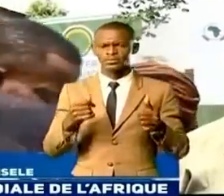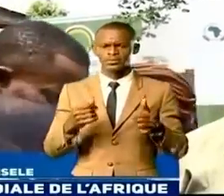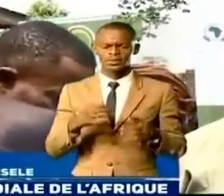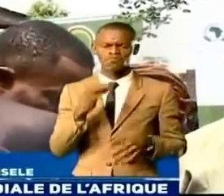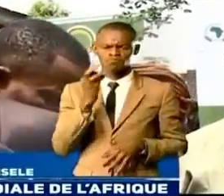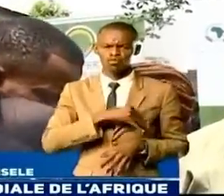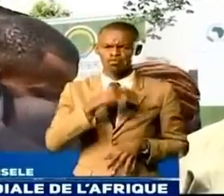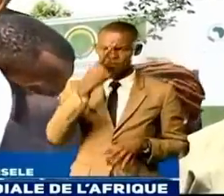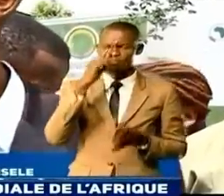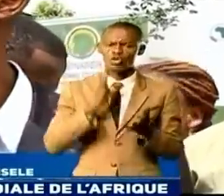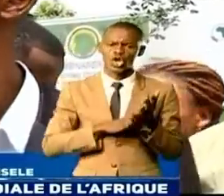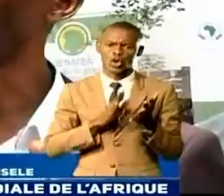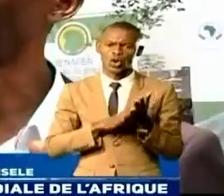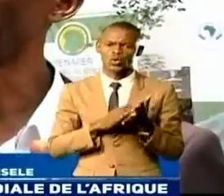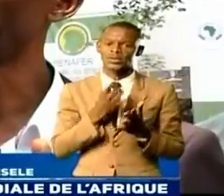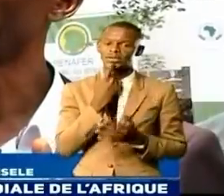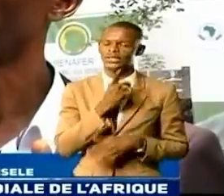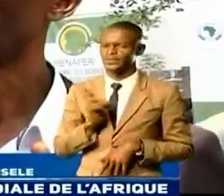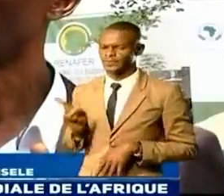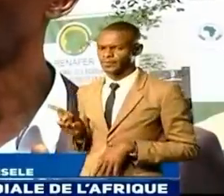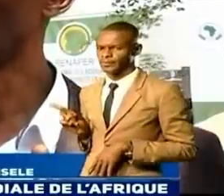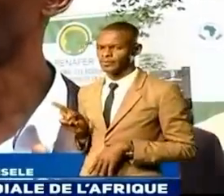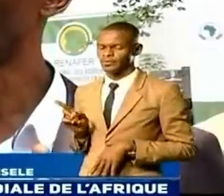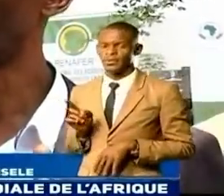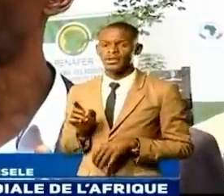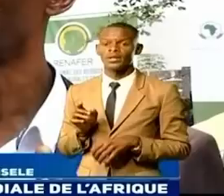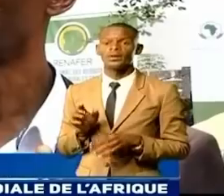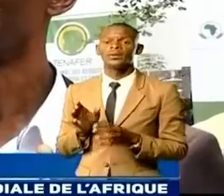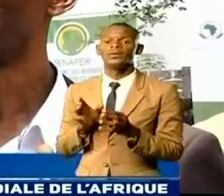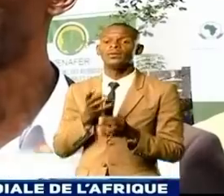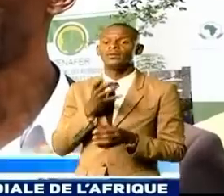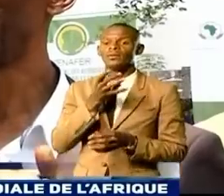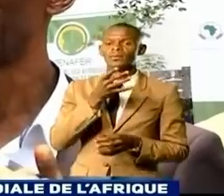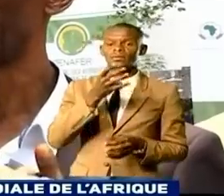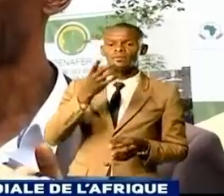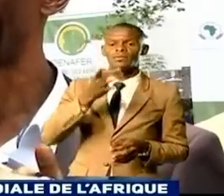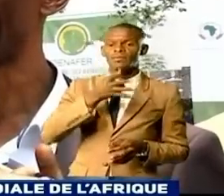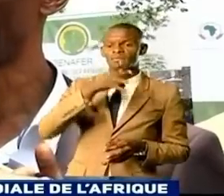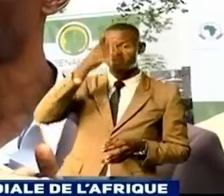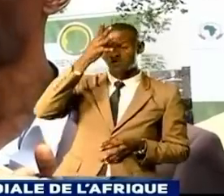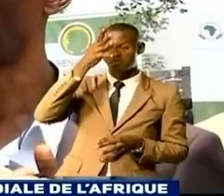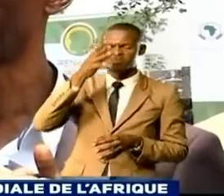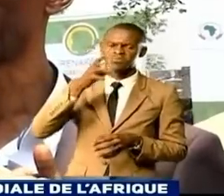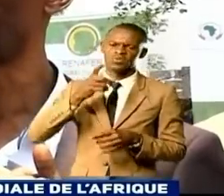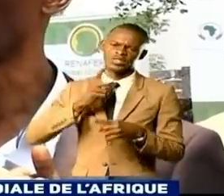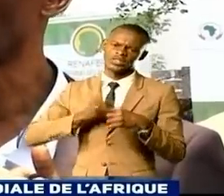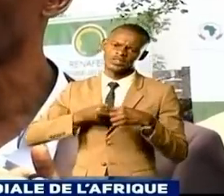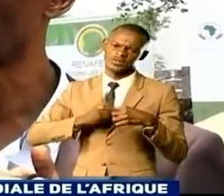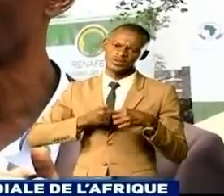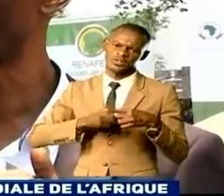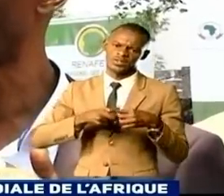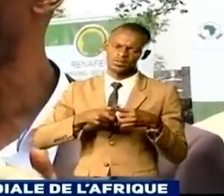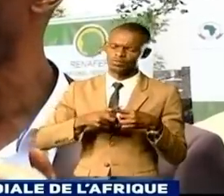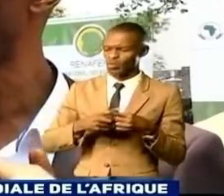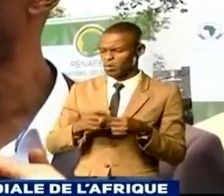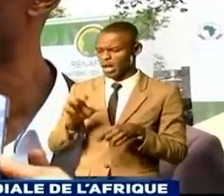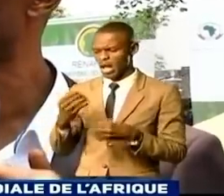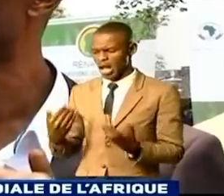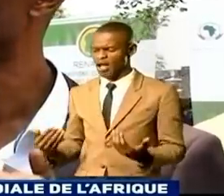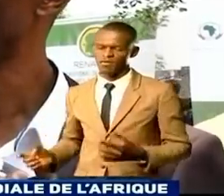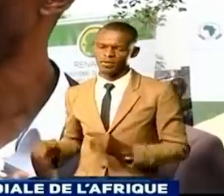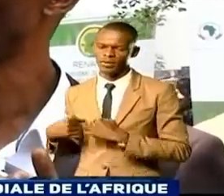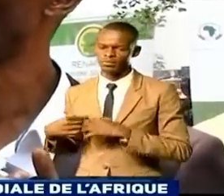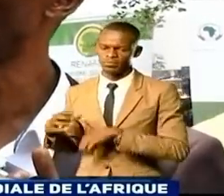pour scolariser leurs enfants. Par le modèle des cantines scolaires que nous comptons créer